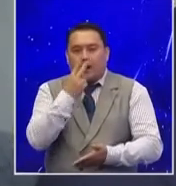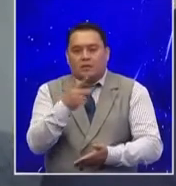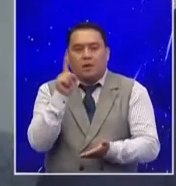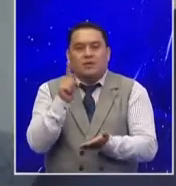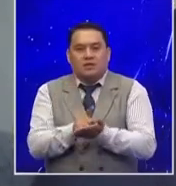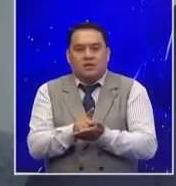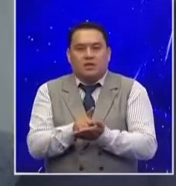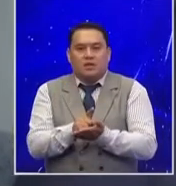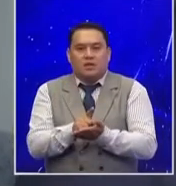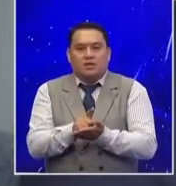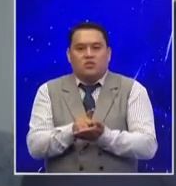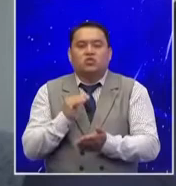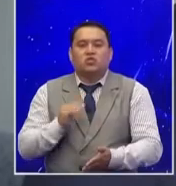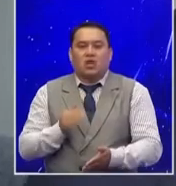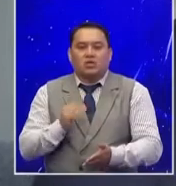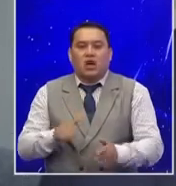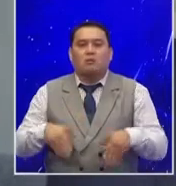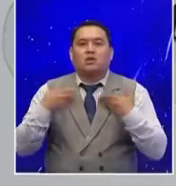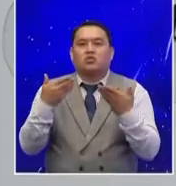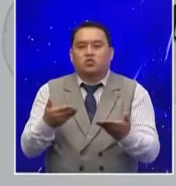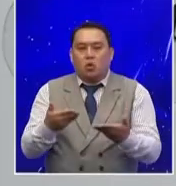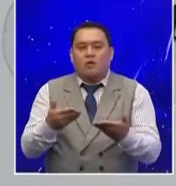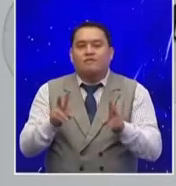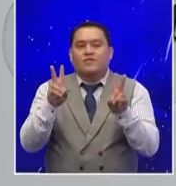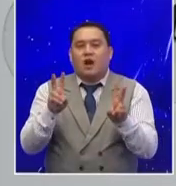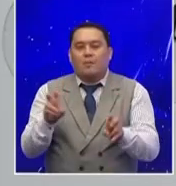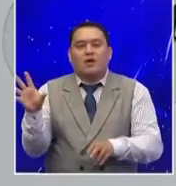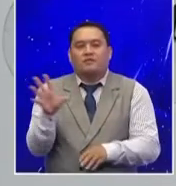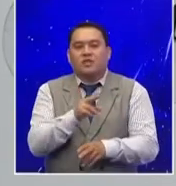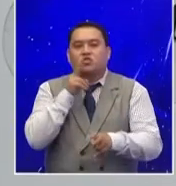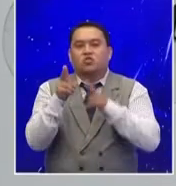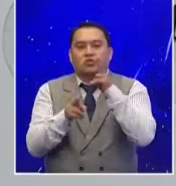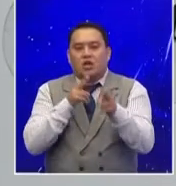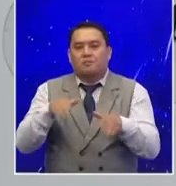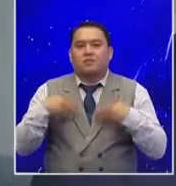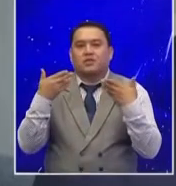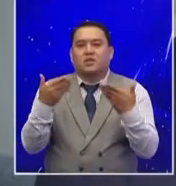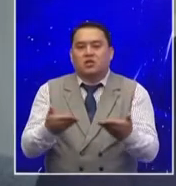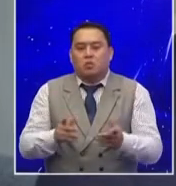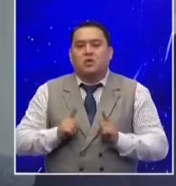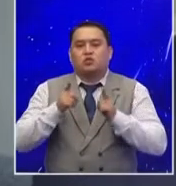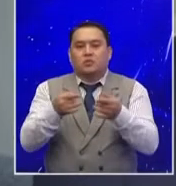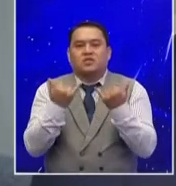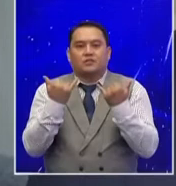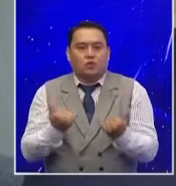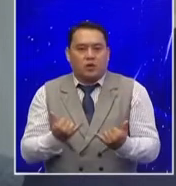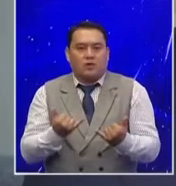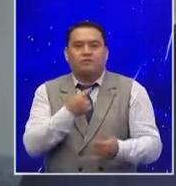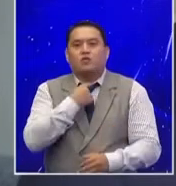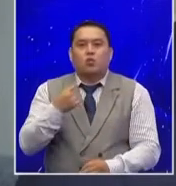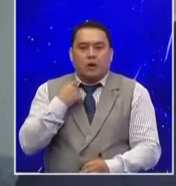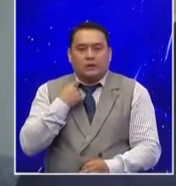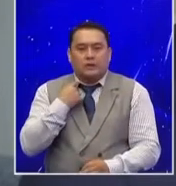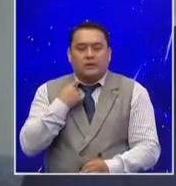обязательно. Есть частные обращения, которые поступили. В рамках всех жалоб и предложений, которые поступили сегодня нам в